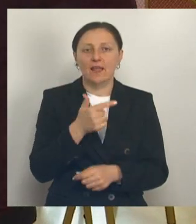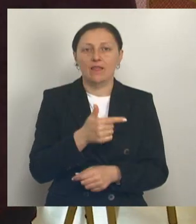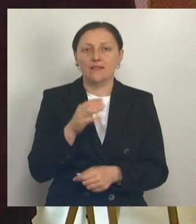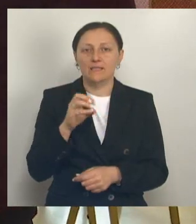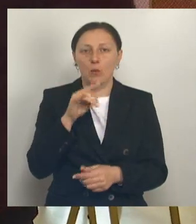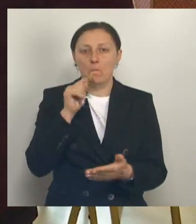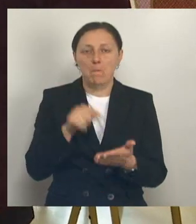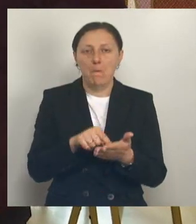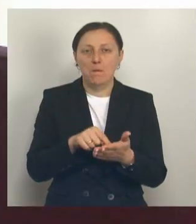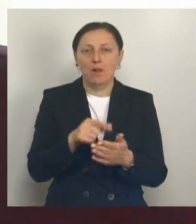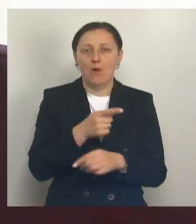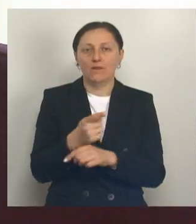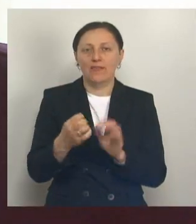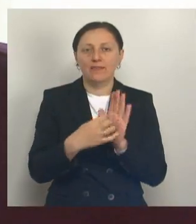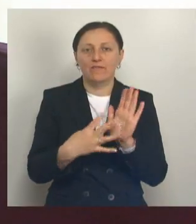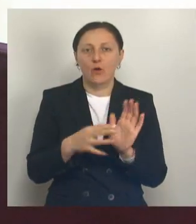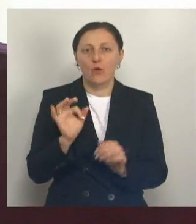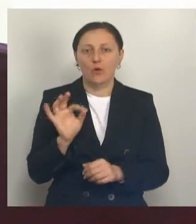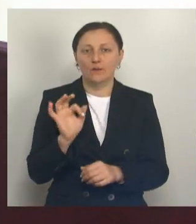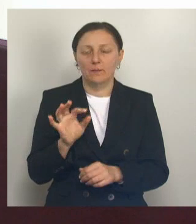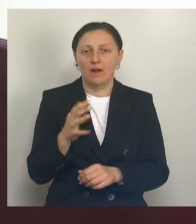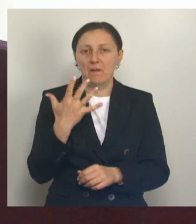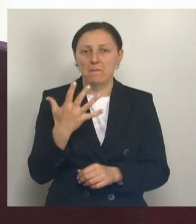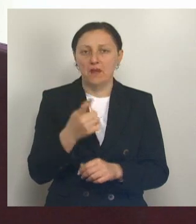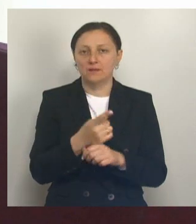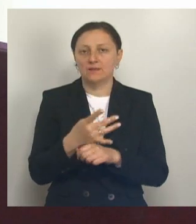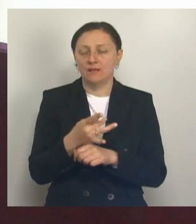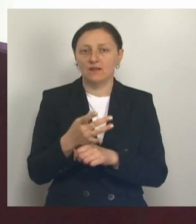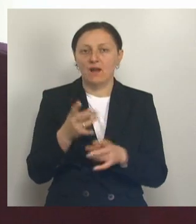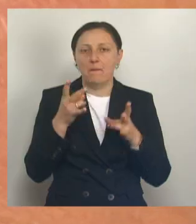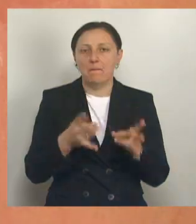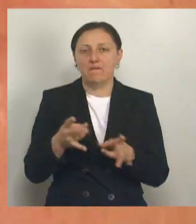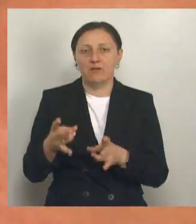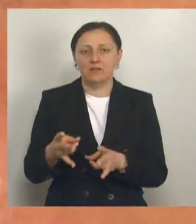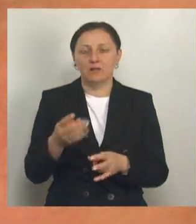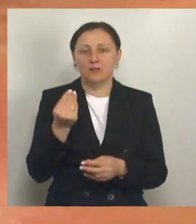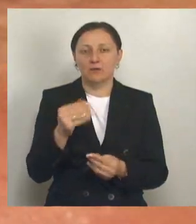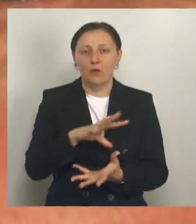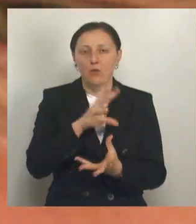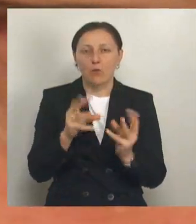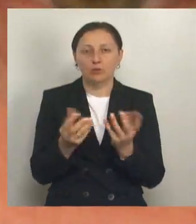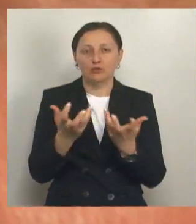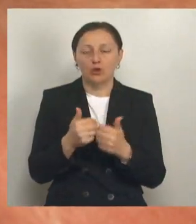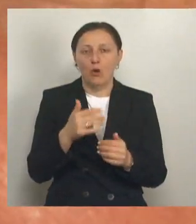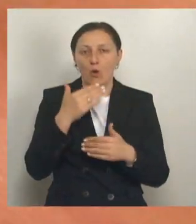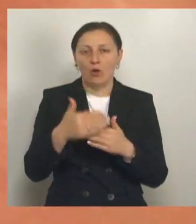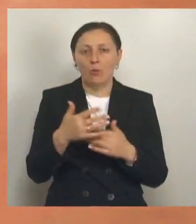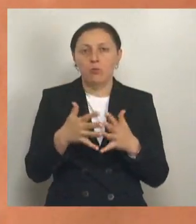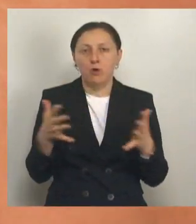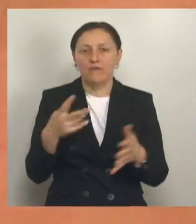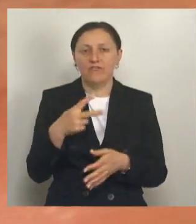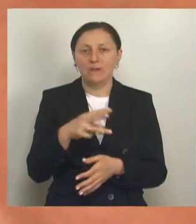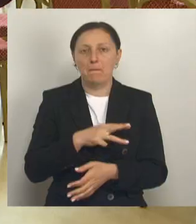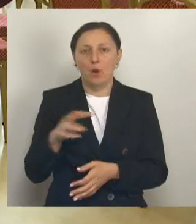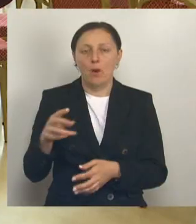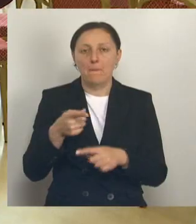попал под обстрел еще 19 октября пять снарядов всу повредили имущество на сумму более 20 миллионов половину